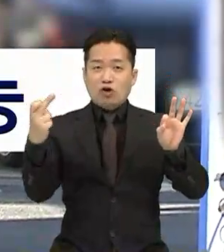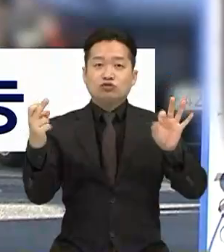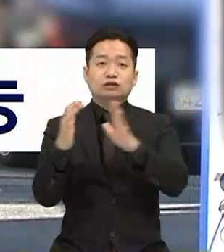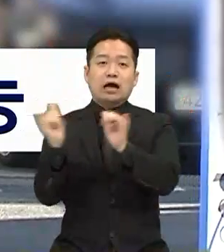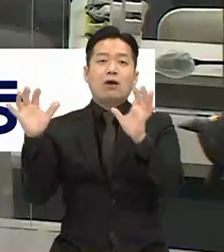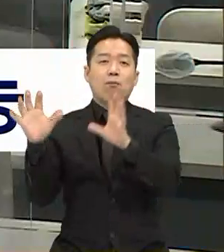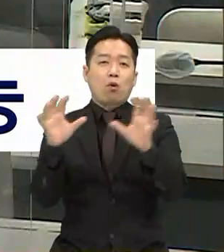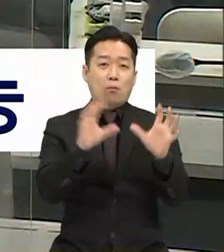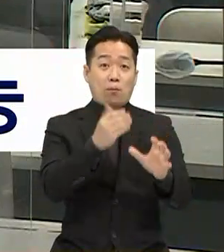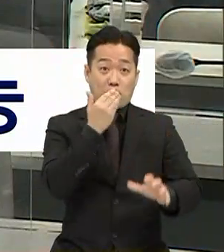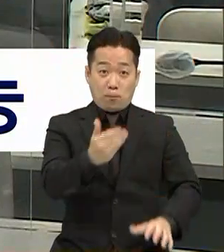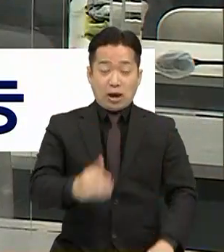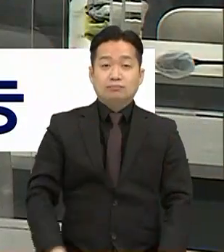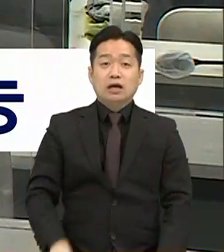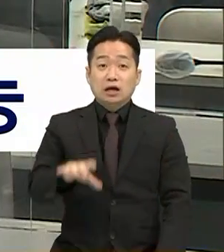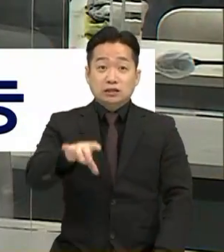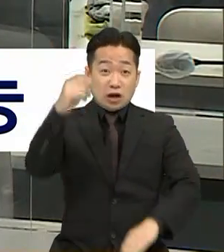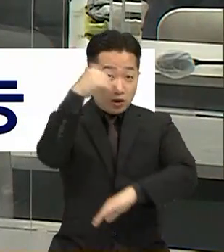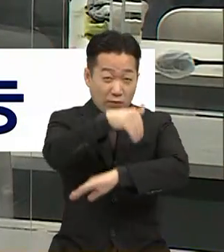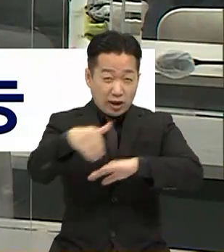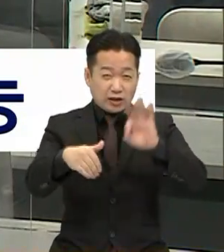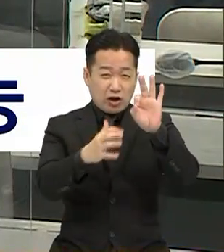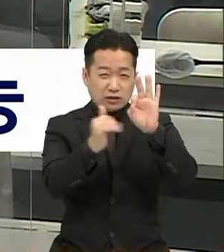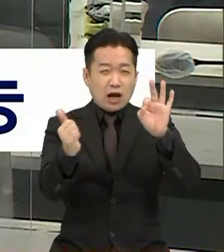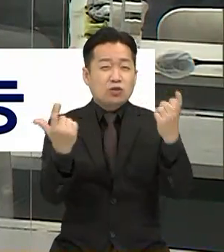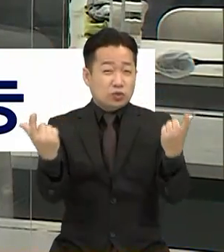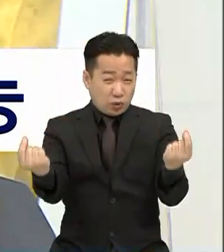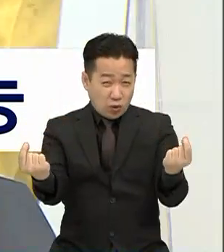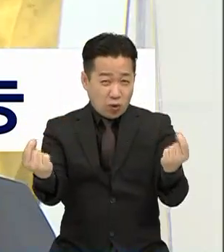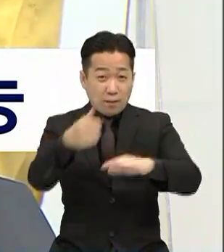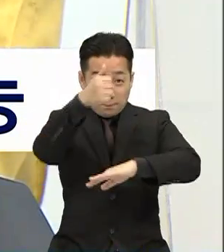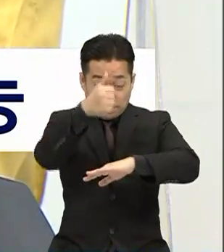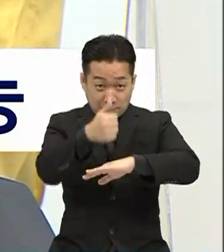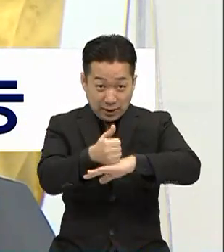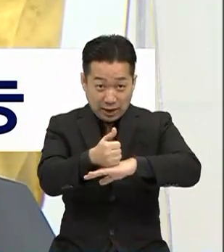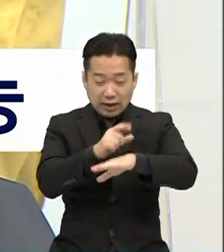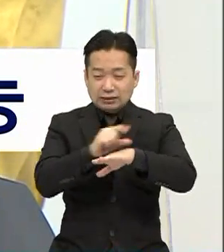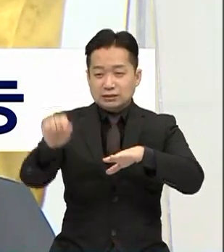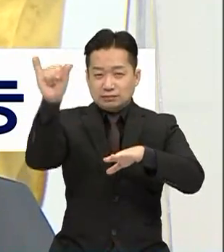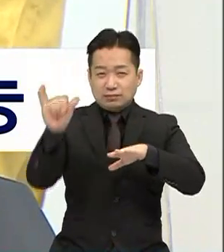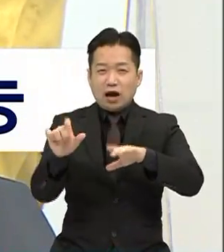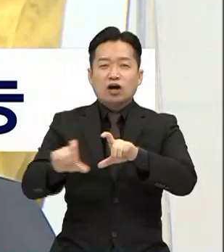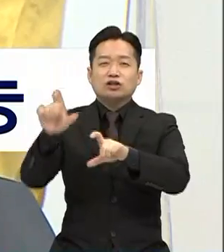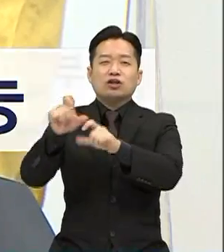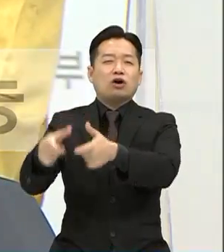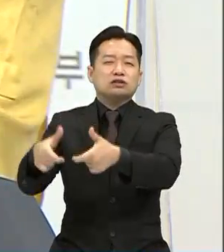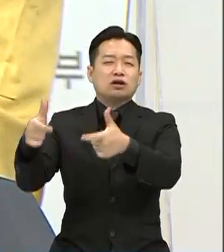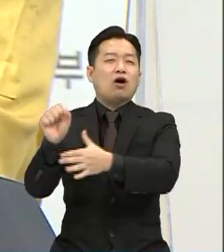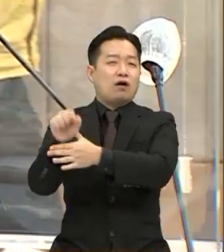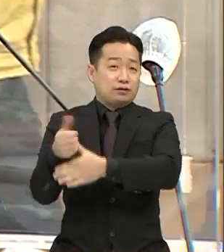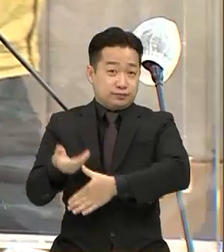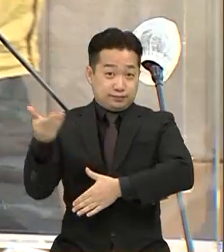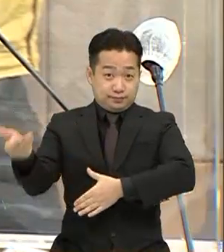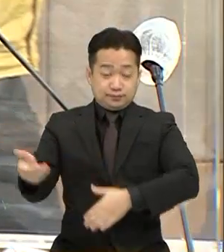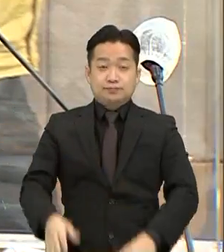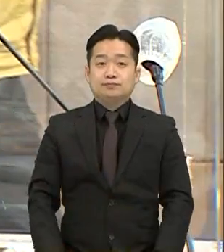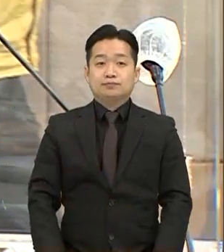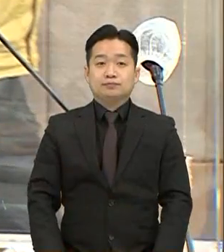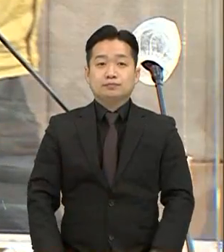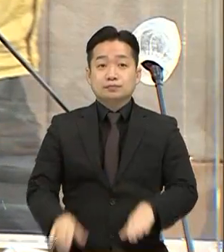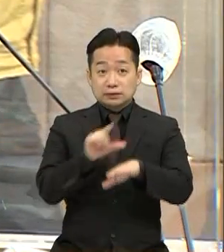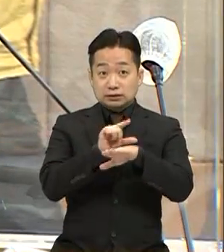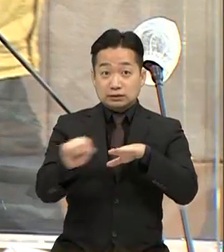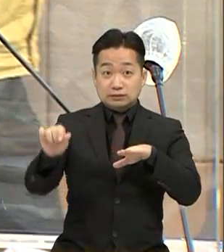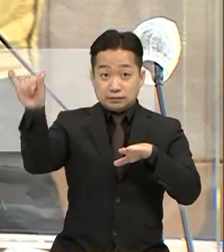있습니다. 초안은 10명으로 통일했었는데 최종안에선 비수도권을 조금 더 늘렸습니다.